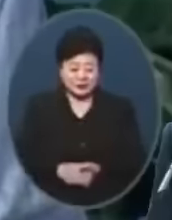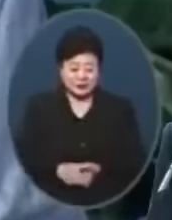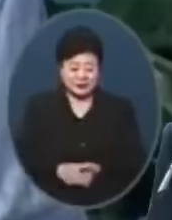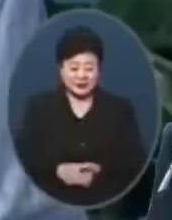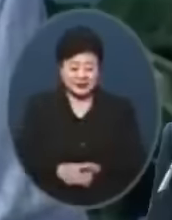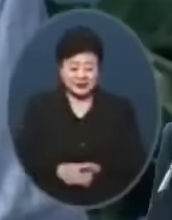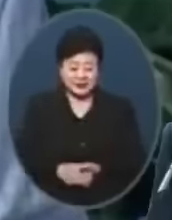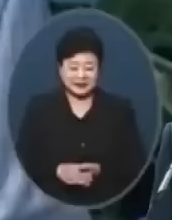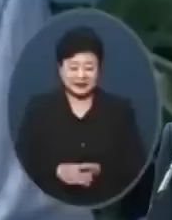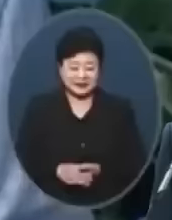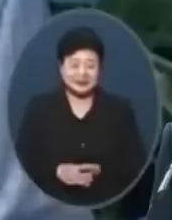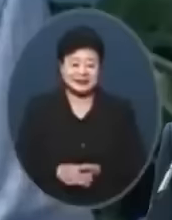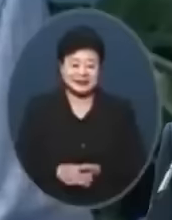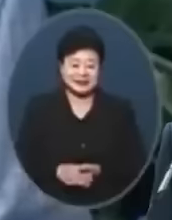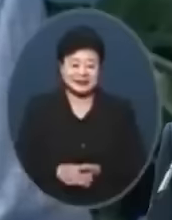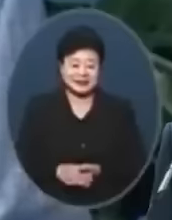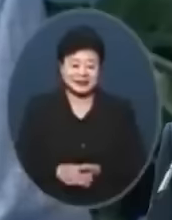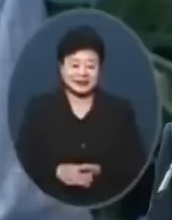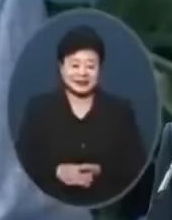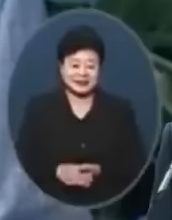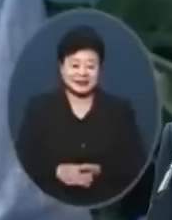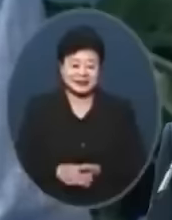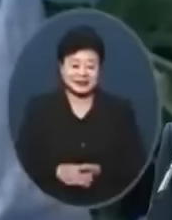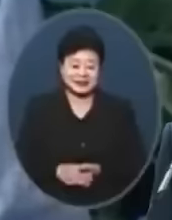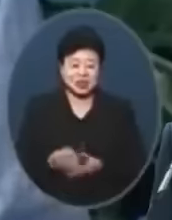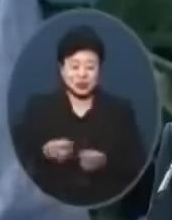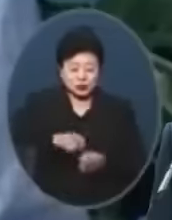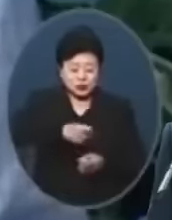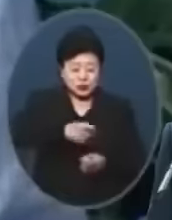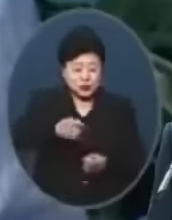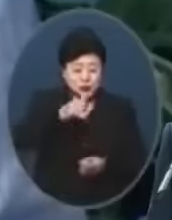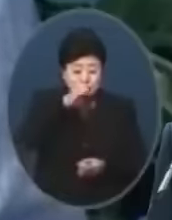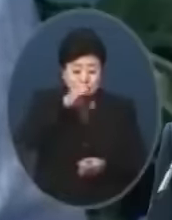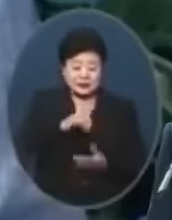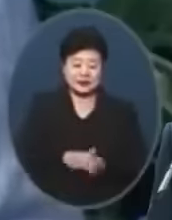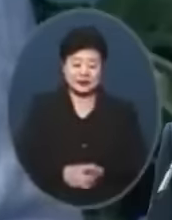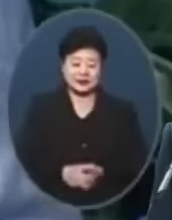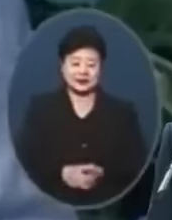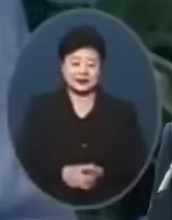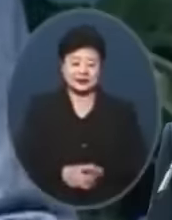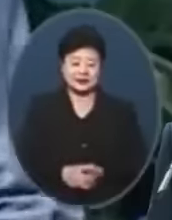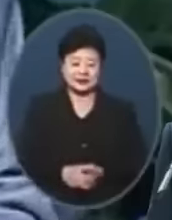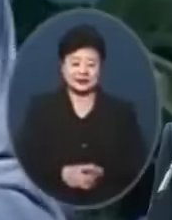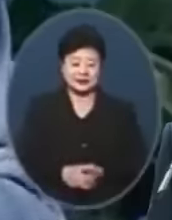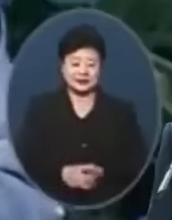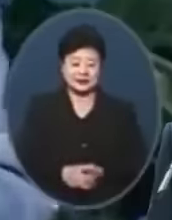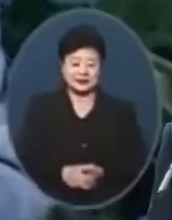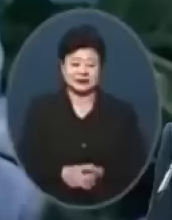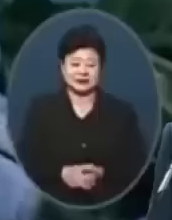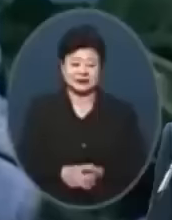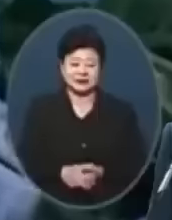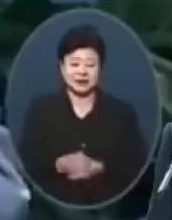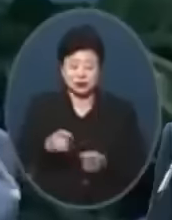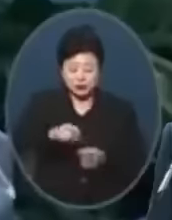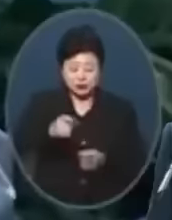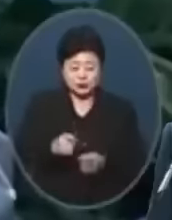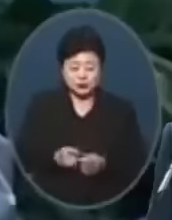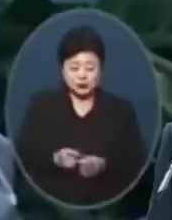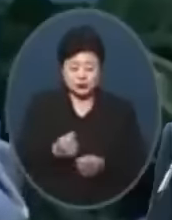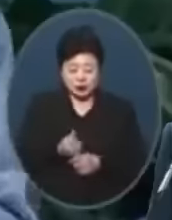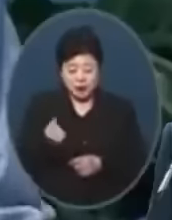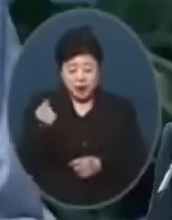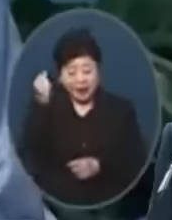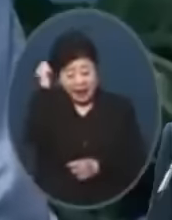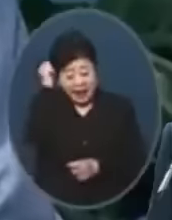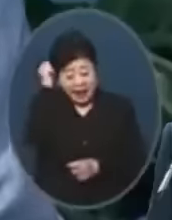벽에 모음? 벽에 모음을 술을 놔요. 근데 나 앞에 수틀을 넣고 술을